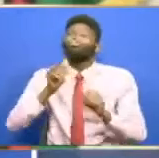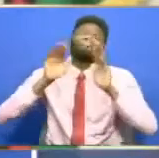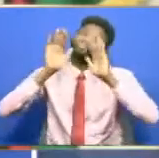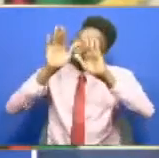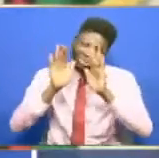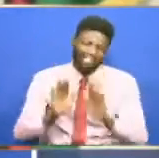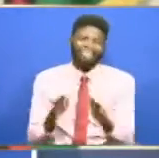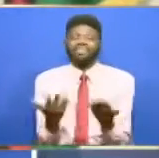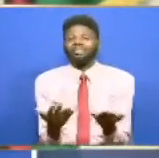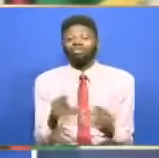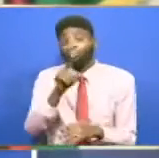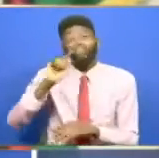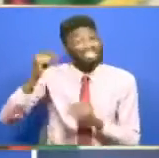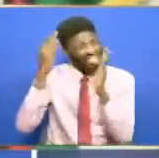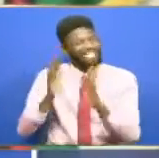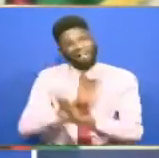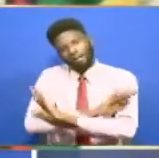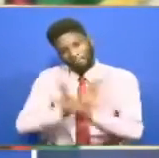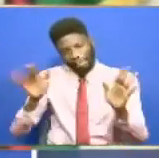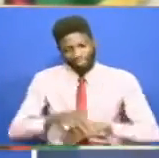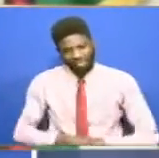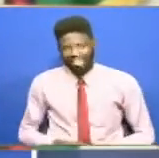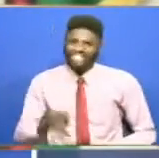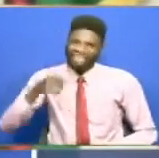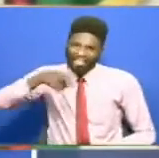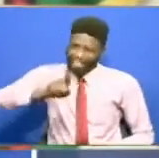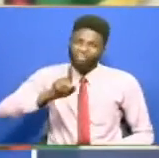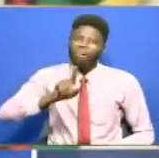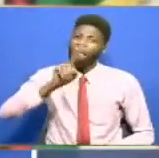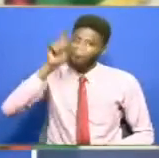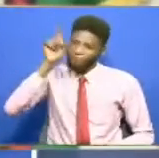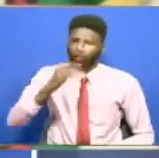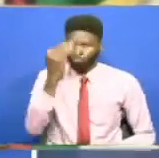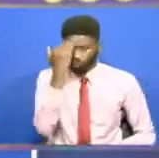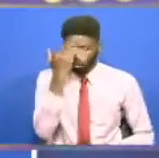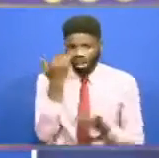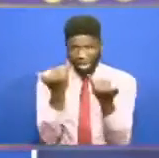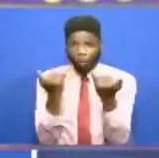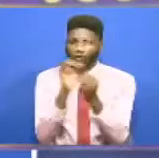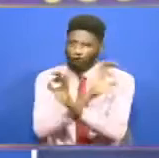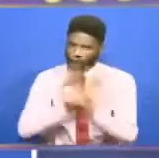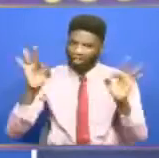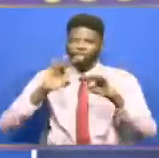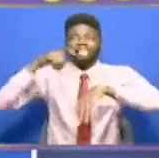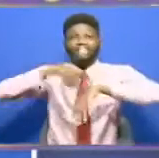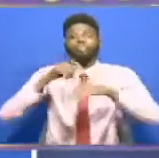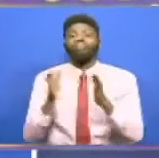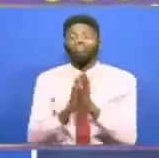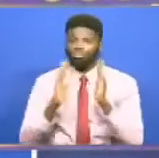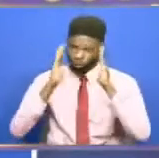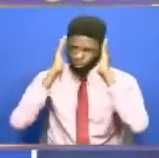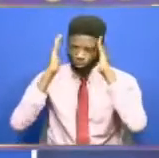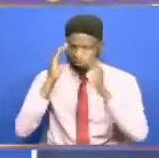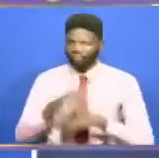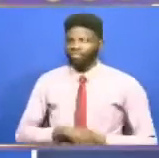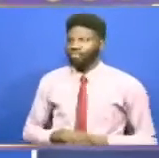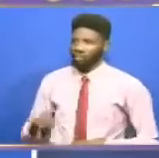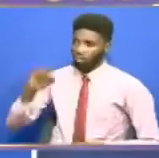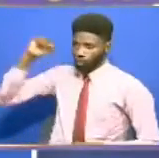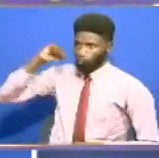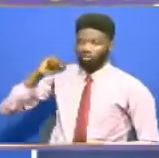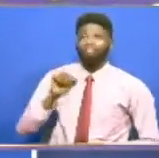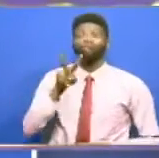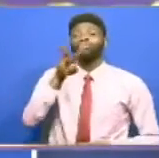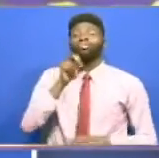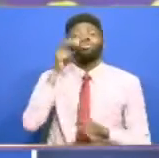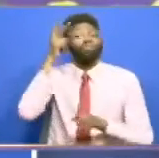Wafula, wewe ni Mkenya. Dondoka juu, mambo ni fresh na Mutua. Huku siasa za mwaka